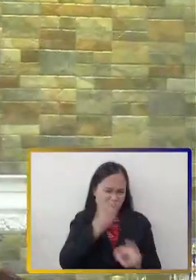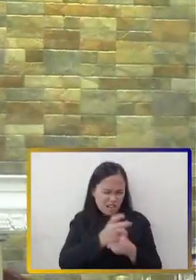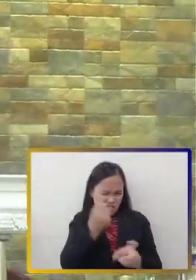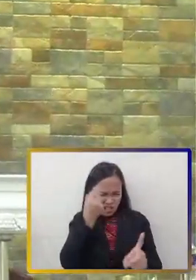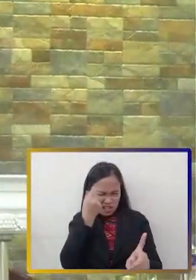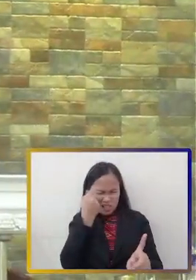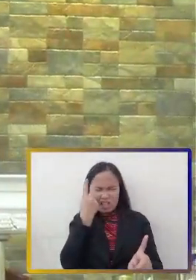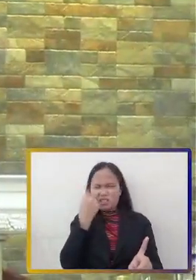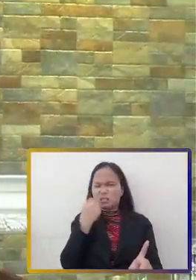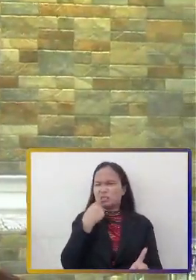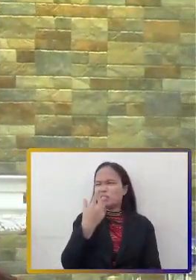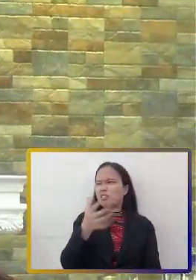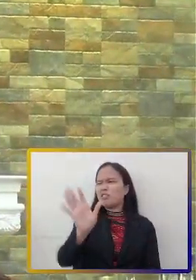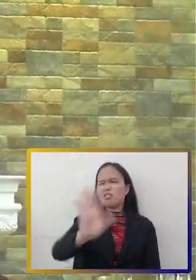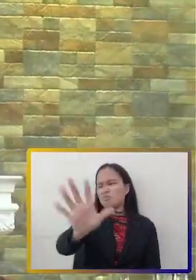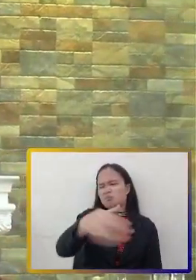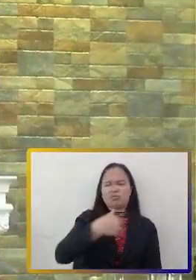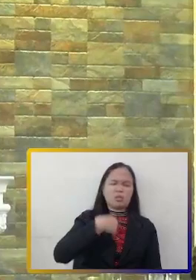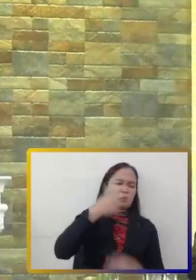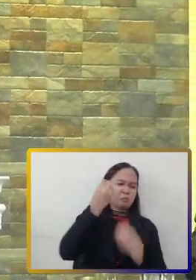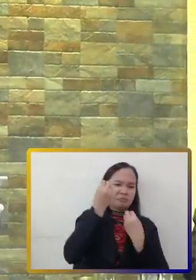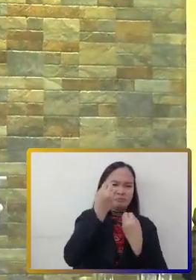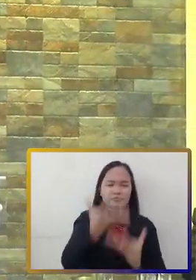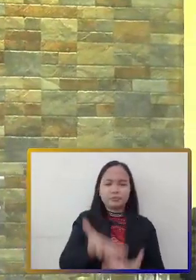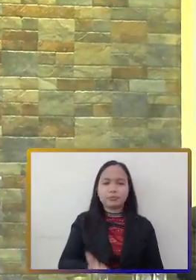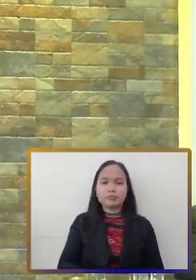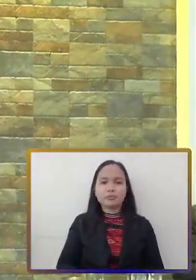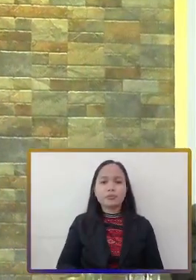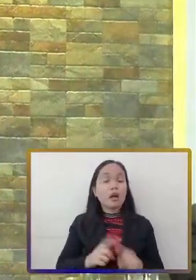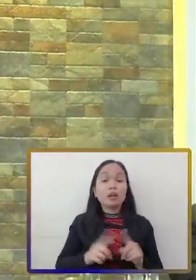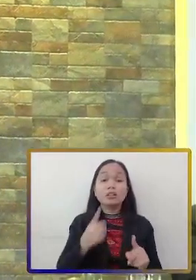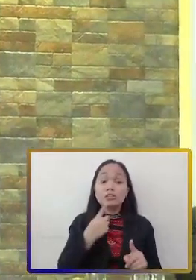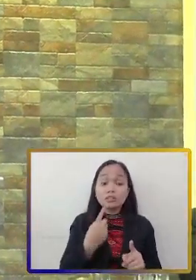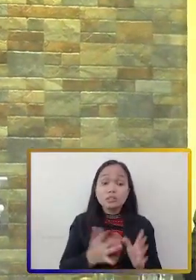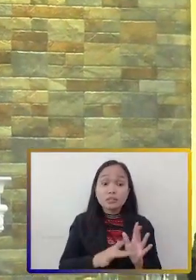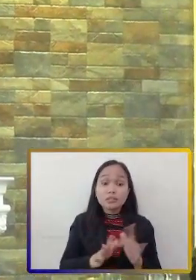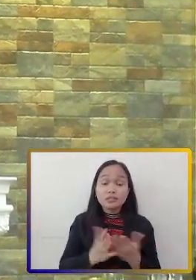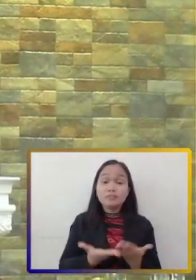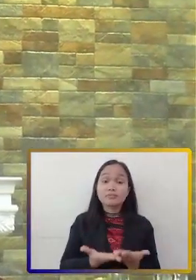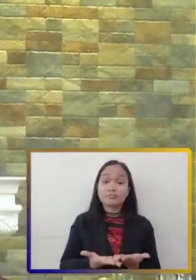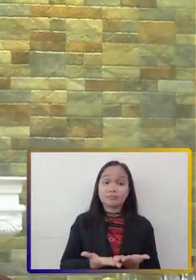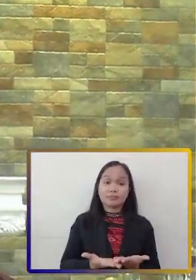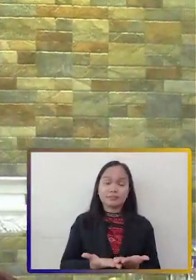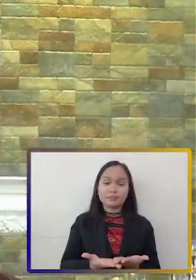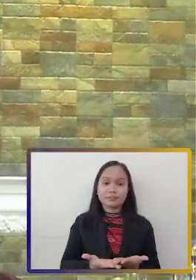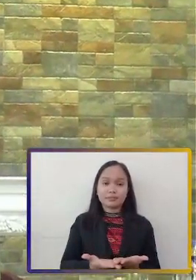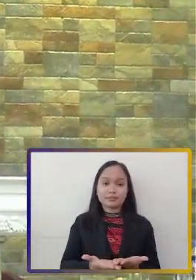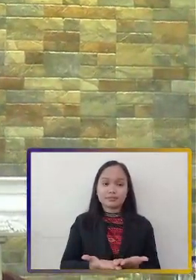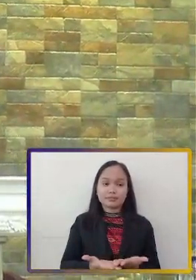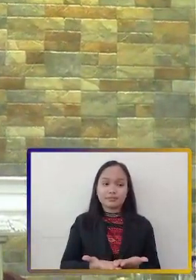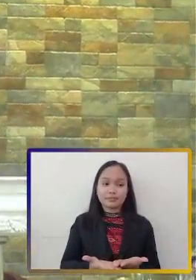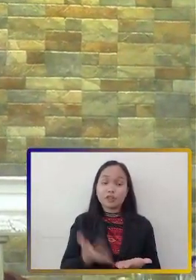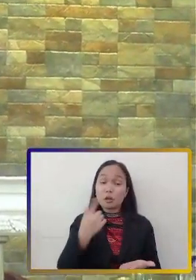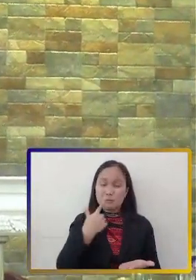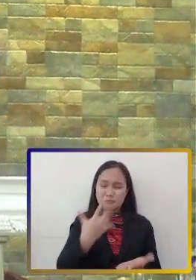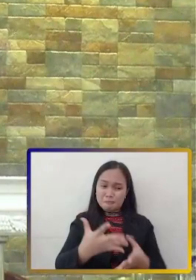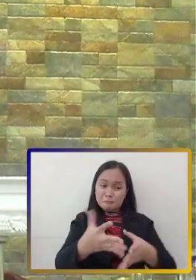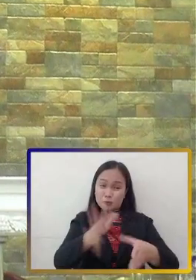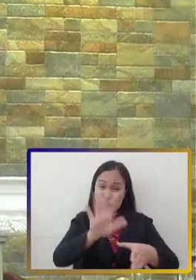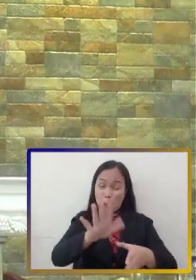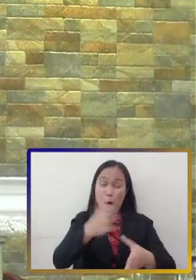natin, hindi ko susundin yan. Pero alam niyo kung sabi ng Biblia, maliwanag lang. Ipahuli mo yan sa Diyos.